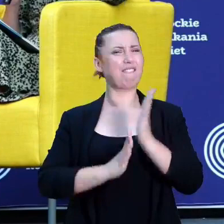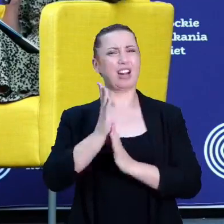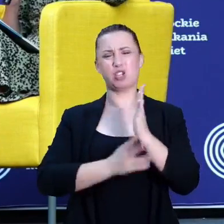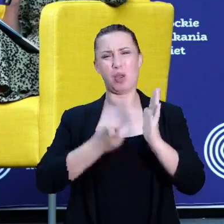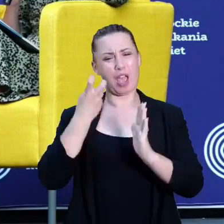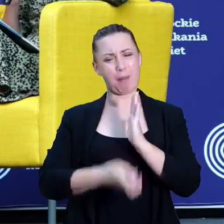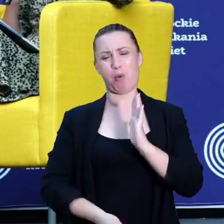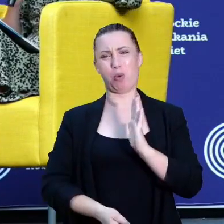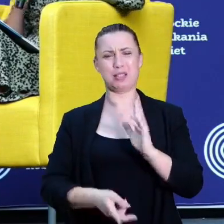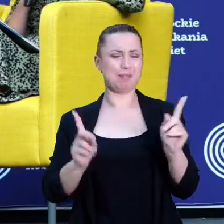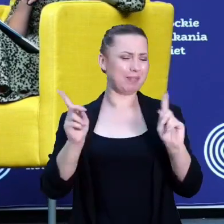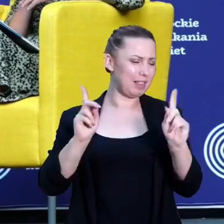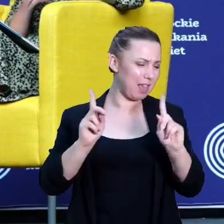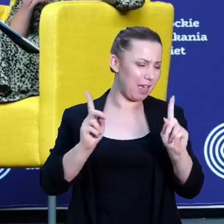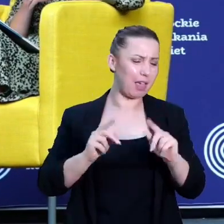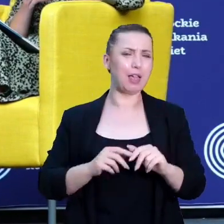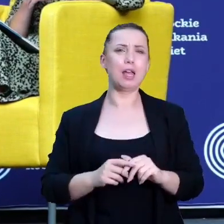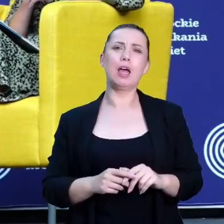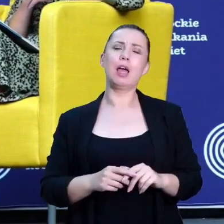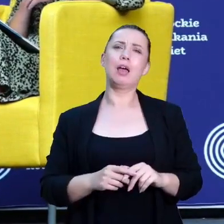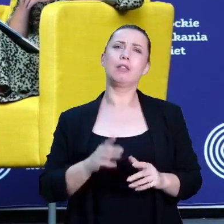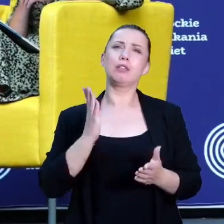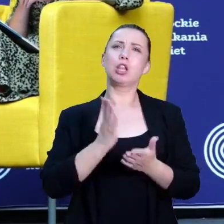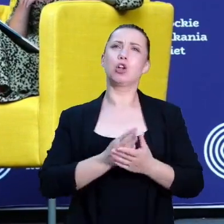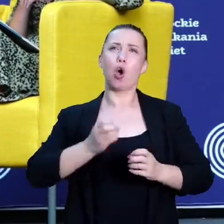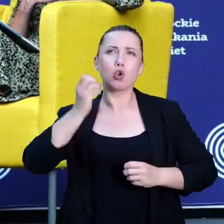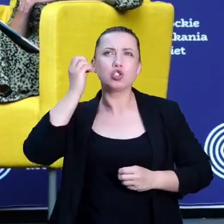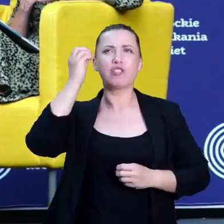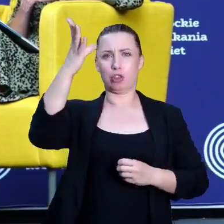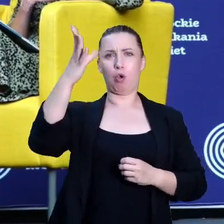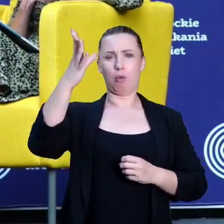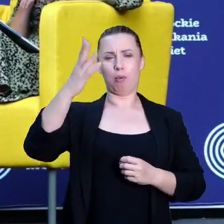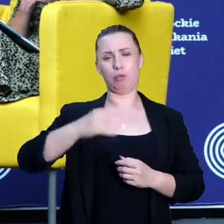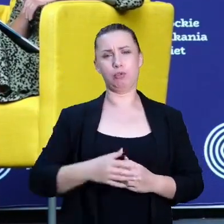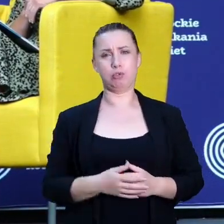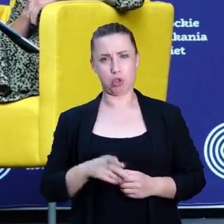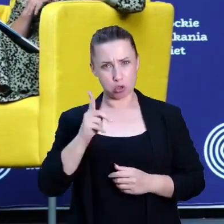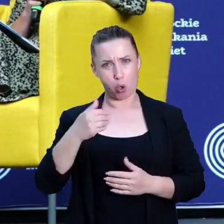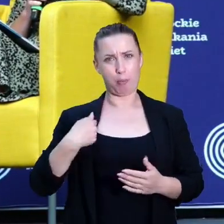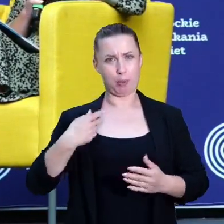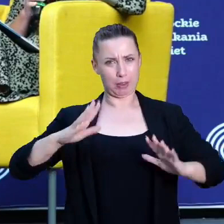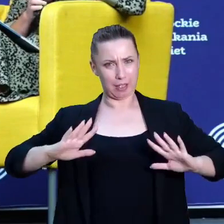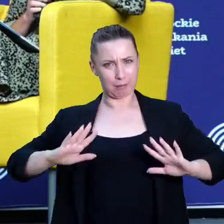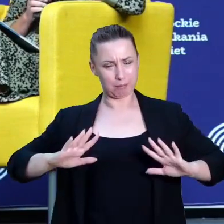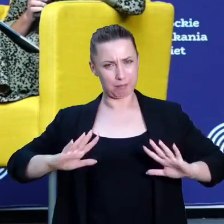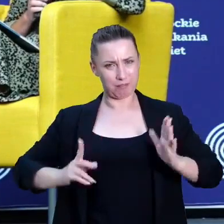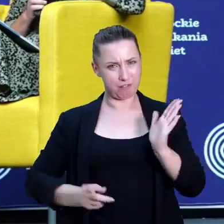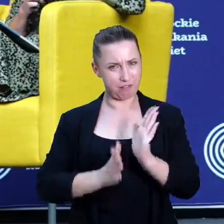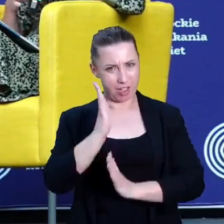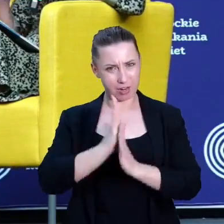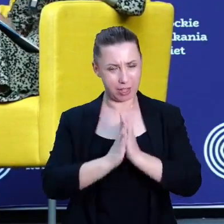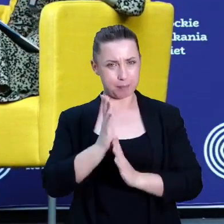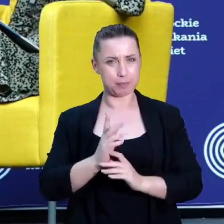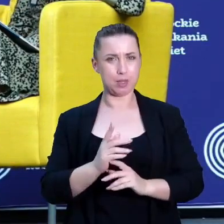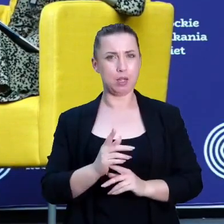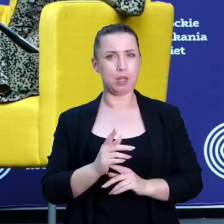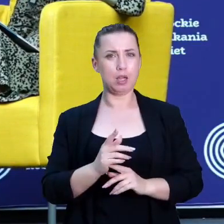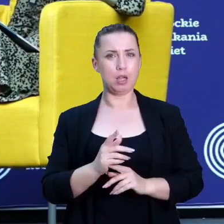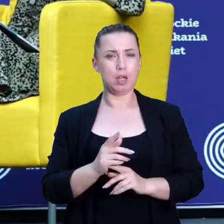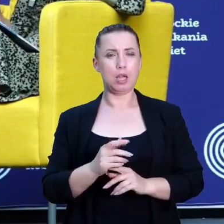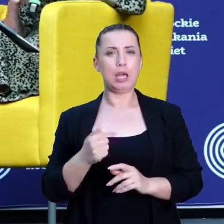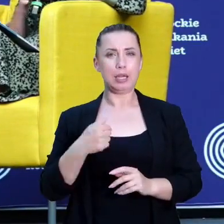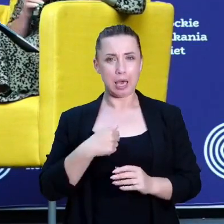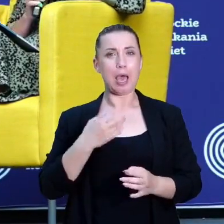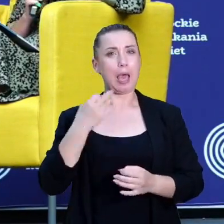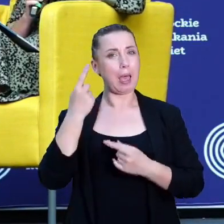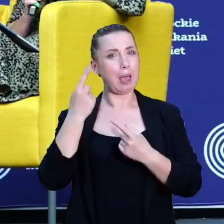jakiś nawet konkret, tylko właśnie o to, żeby kobieta... O podmiotowość, tak, po prostu. Tak. Słuchajcie, ja myślę, że będzie czas